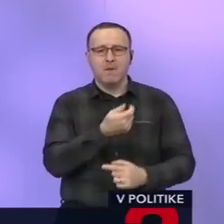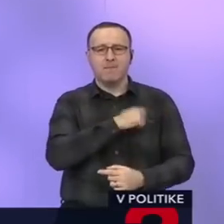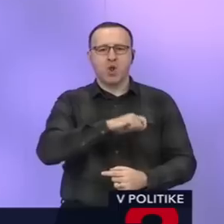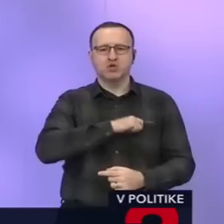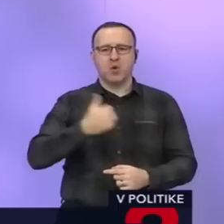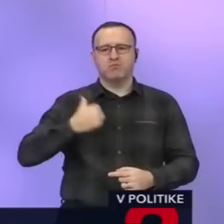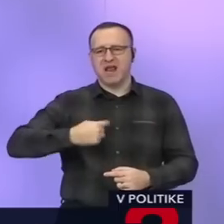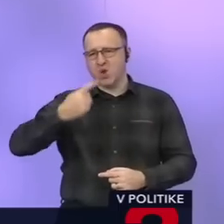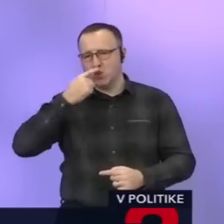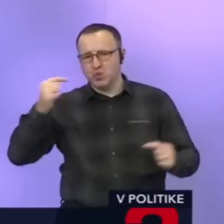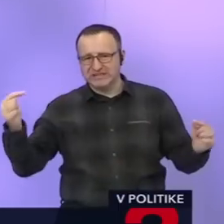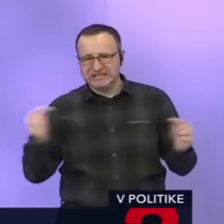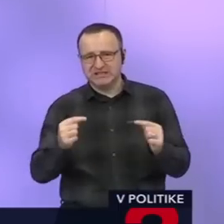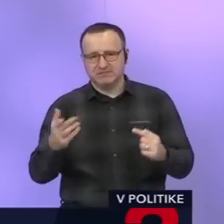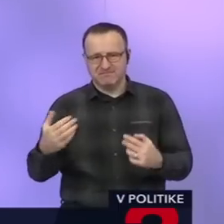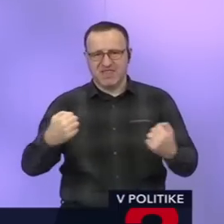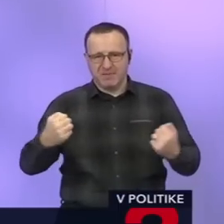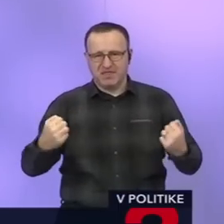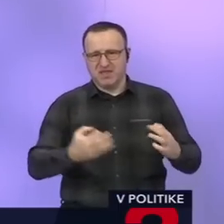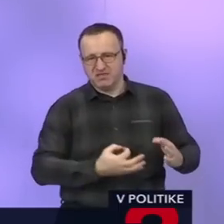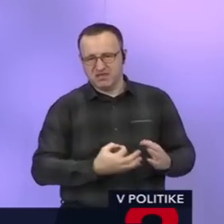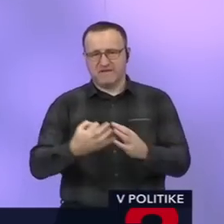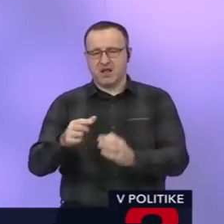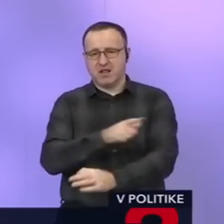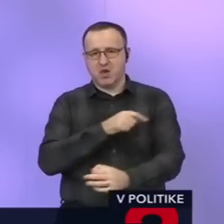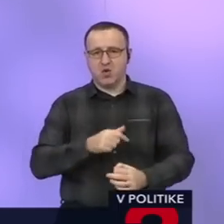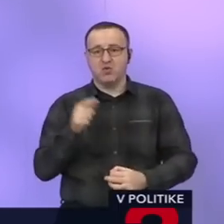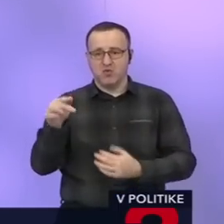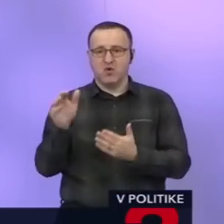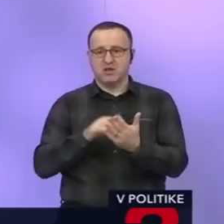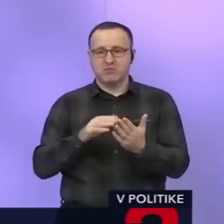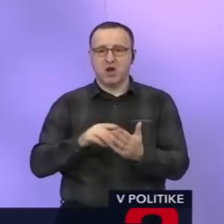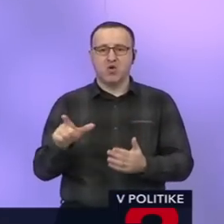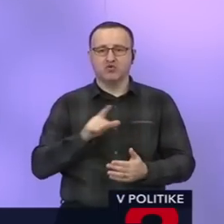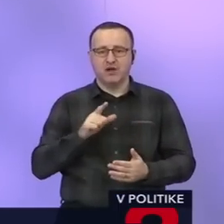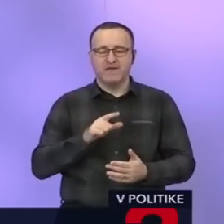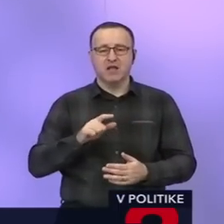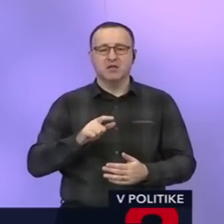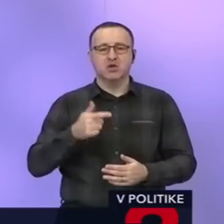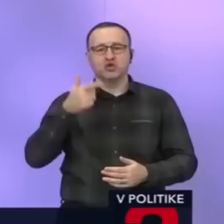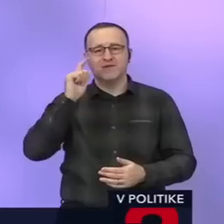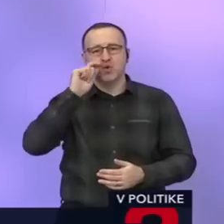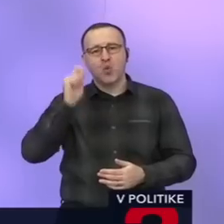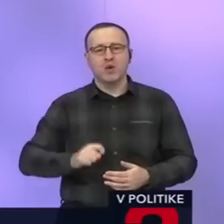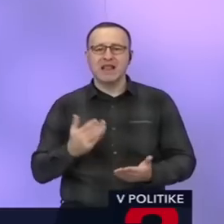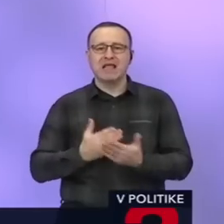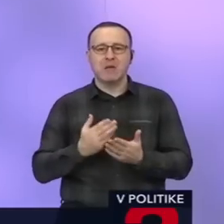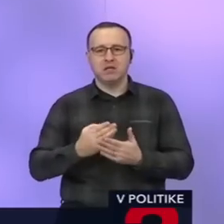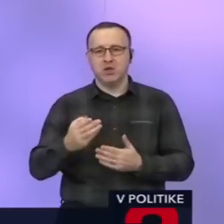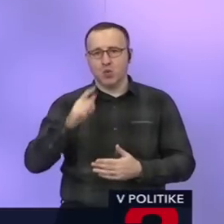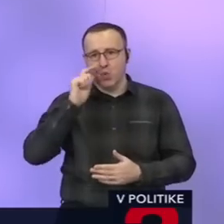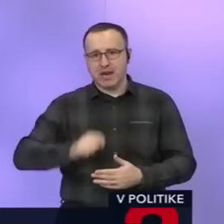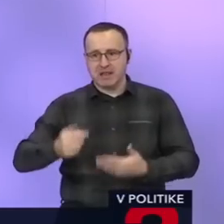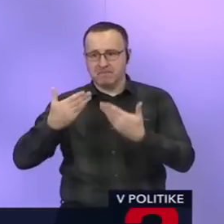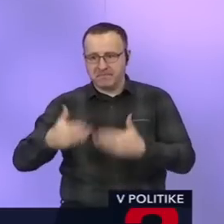Bieloruskom, takže to treba očakávať aj na ukrajinsko-slovenskej hranici, ak by došlo k naplneniu tohto scenára, že Ukrajina